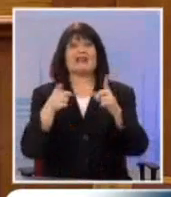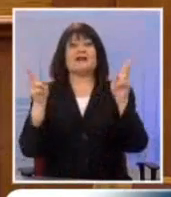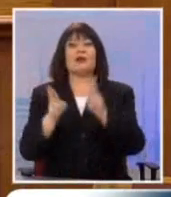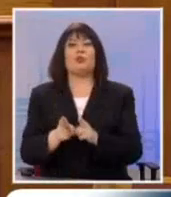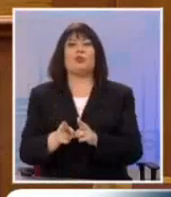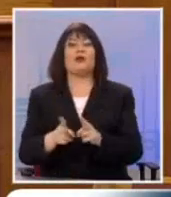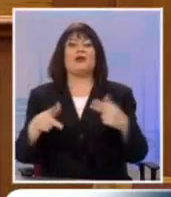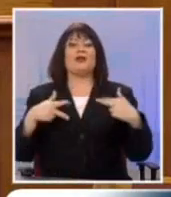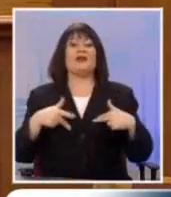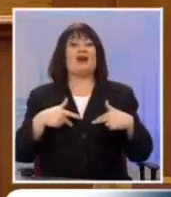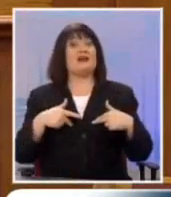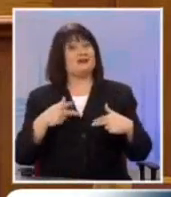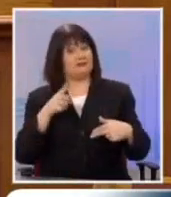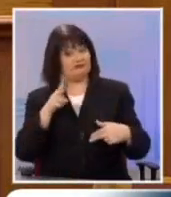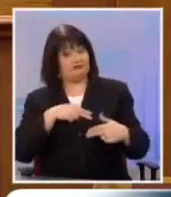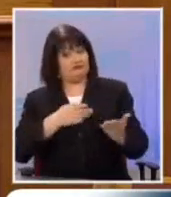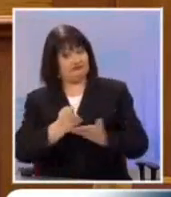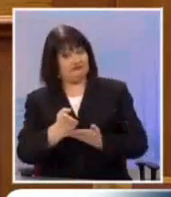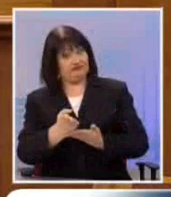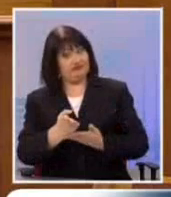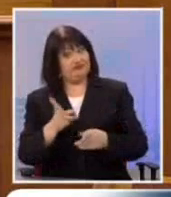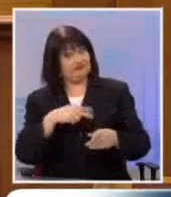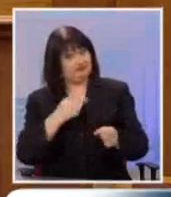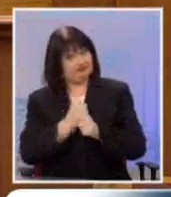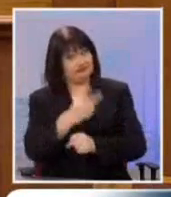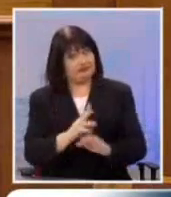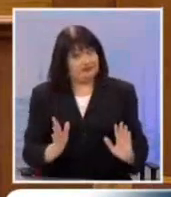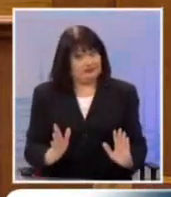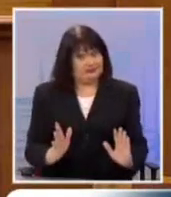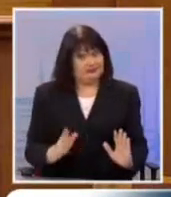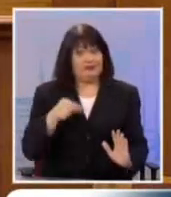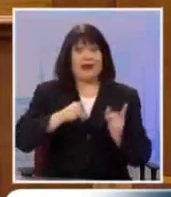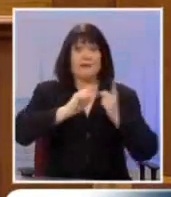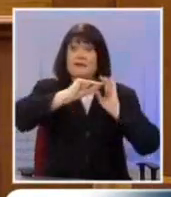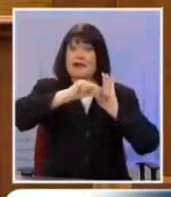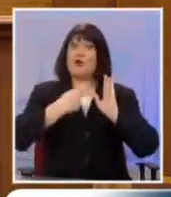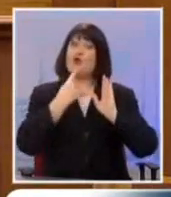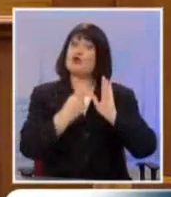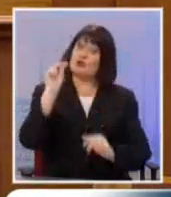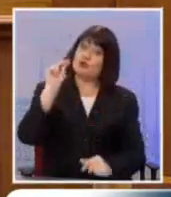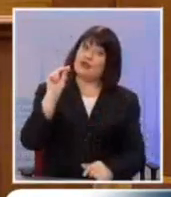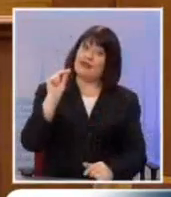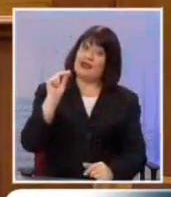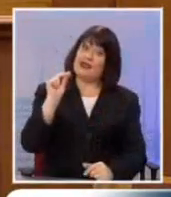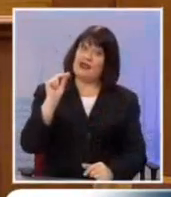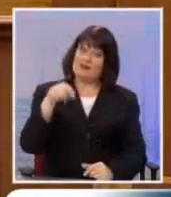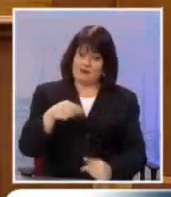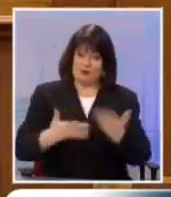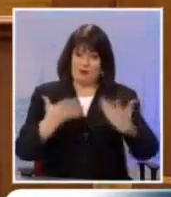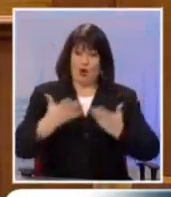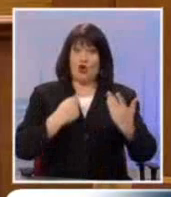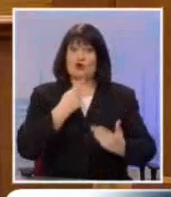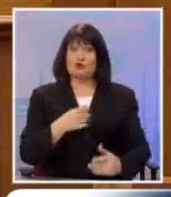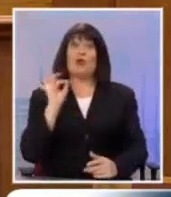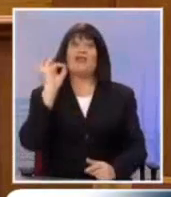κυβέρνηση θα αισθάνεται δικαιωμένη για το έργο της. Έχουμε δηλαδή τη μνημονική υπόσχεση σε αυτό το προϋπολογισμό ότι